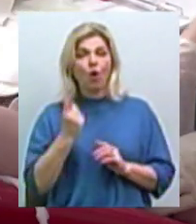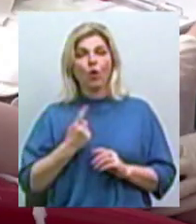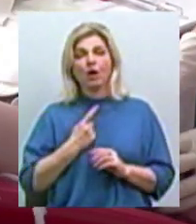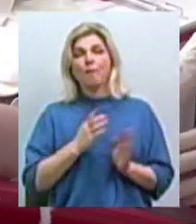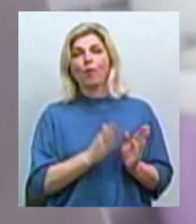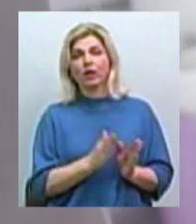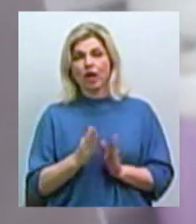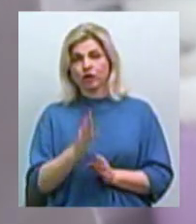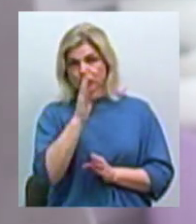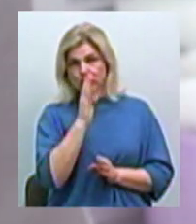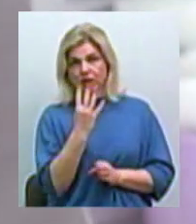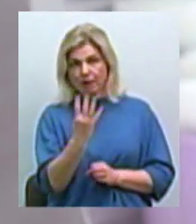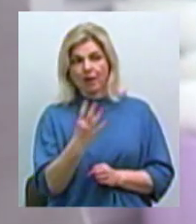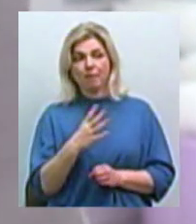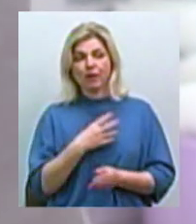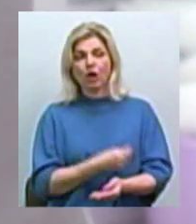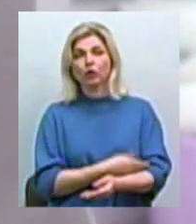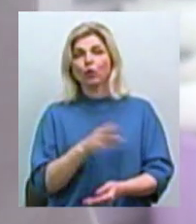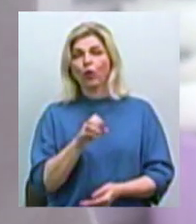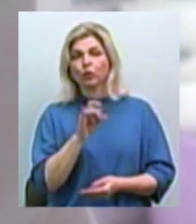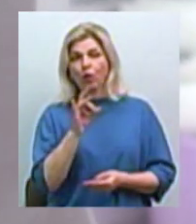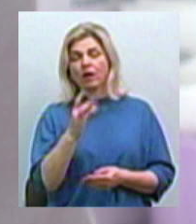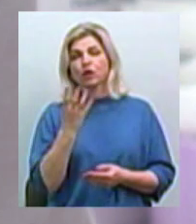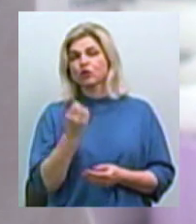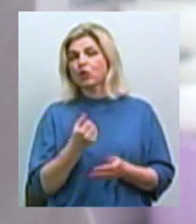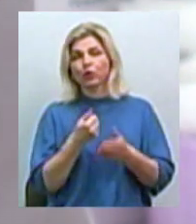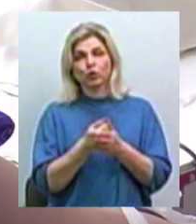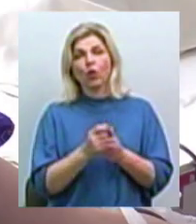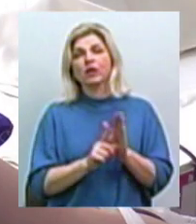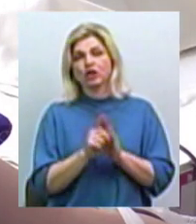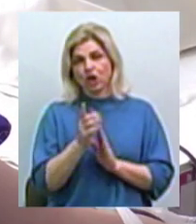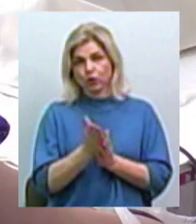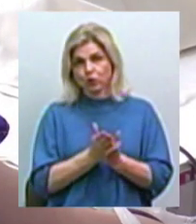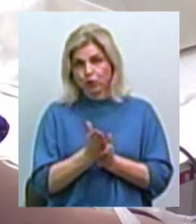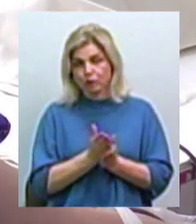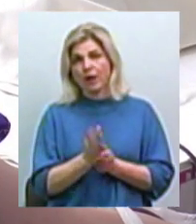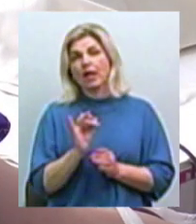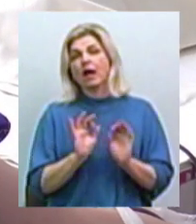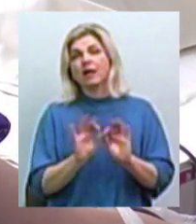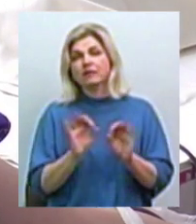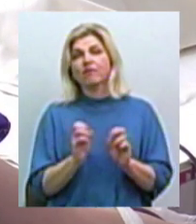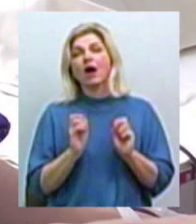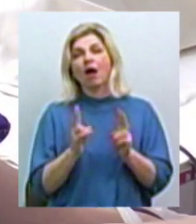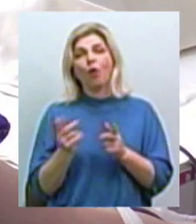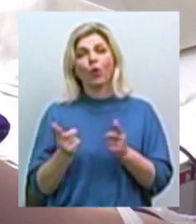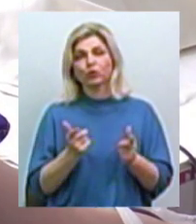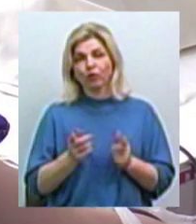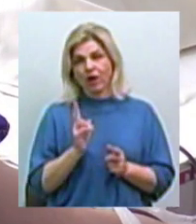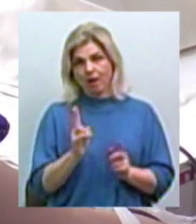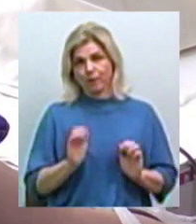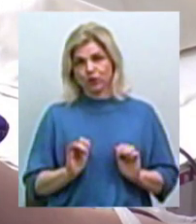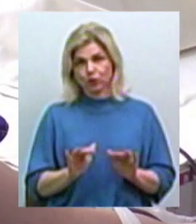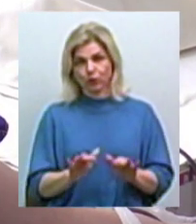правопорядок 4 місяці. Була донором ще до початку служби в патрульній поліції. Розповідає, як саме готувалась до